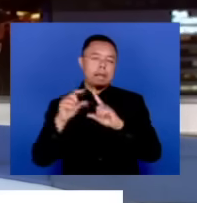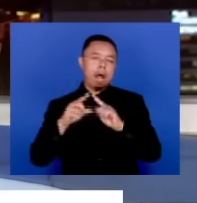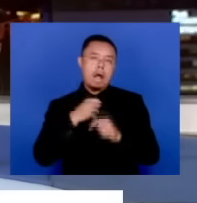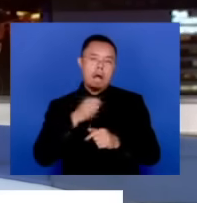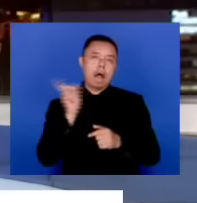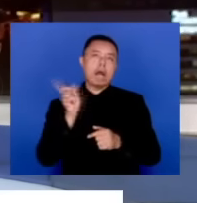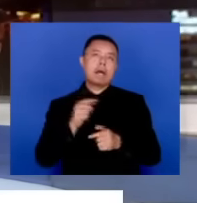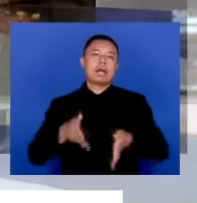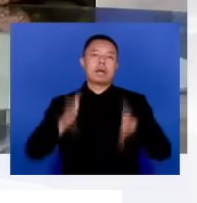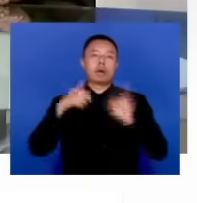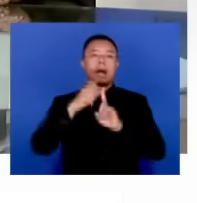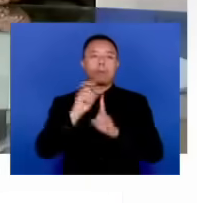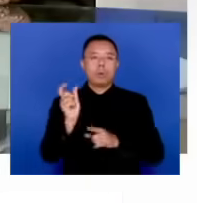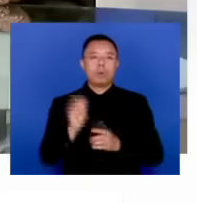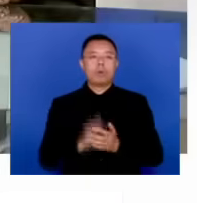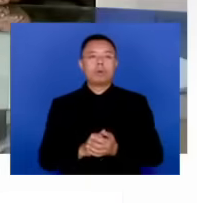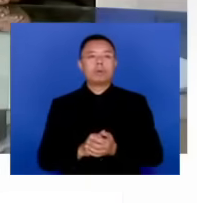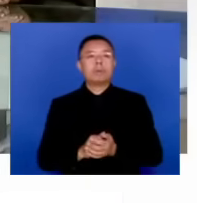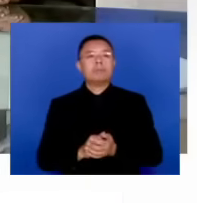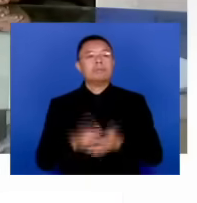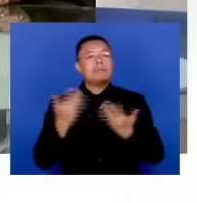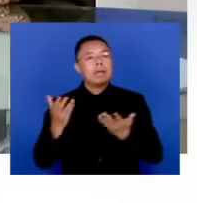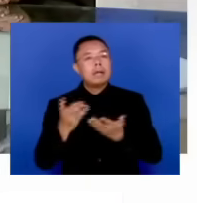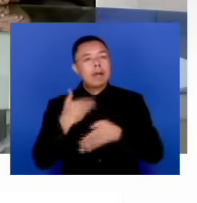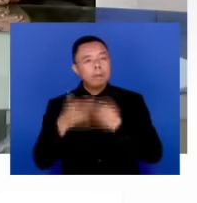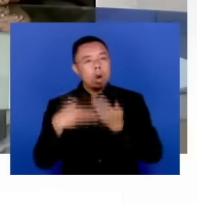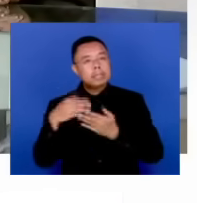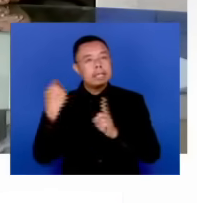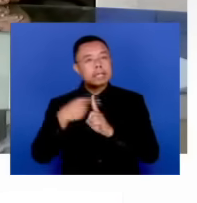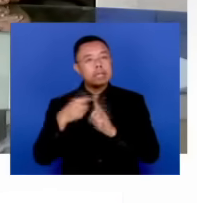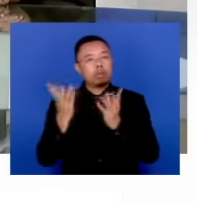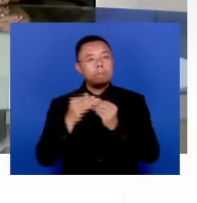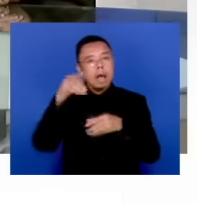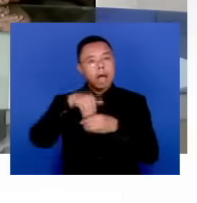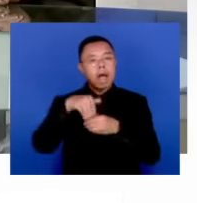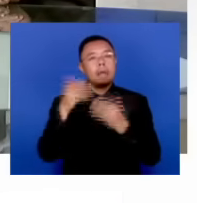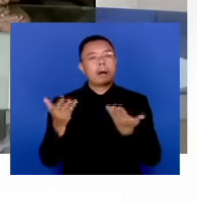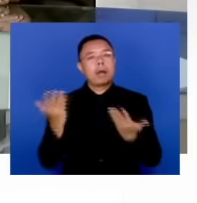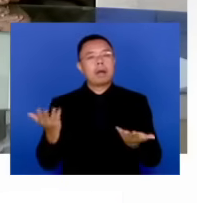dari Gedung KPU Jakarta. Ya, Hilda, bagaimana proses penghitungan hingga saat ini?